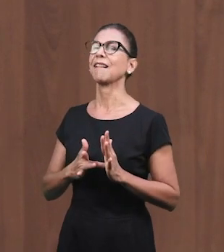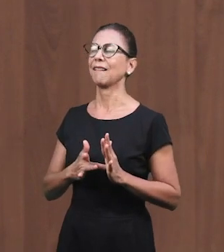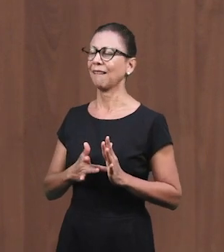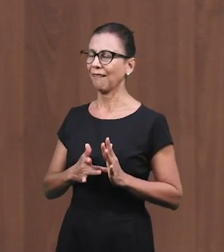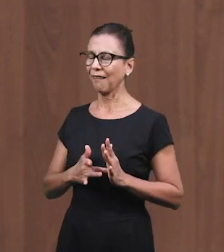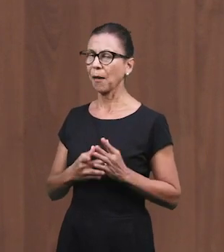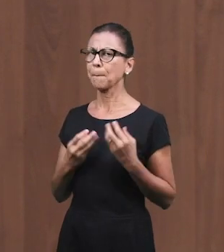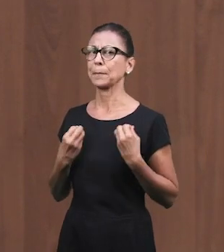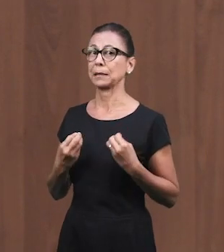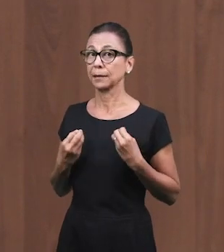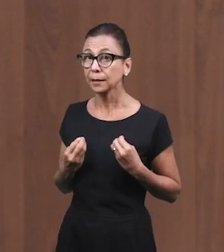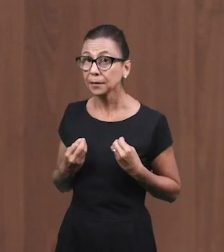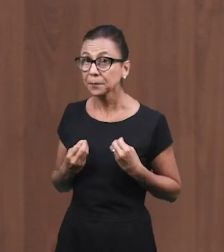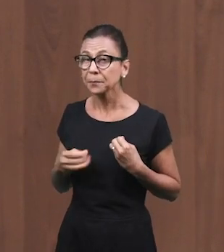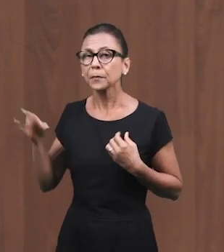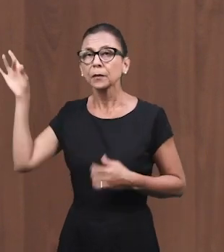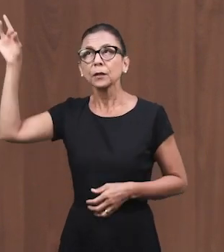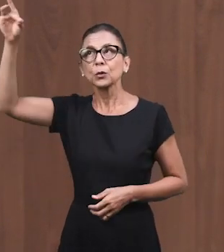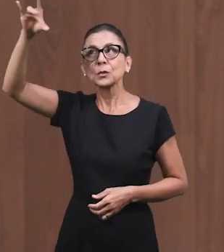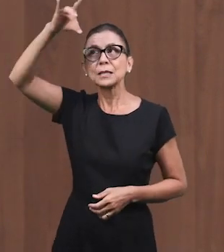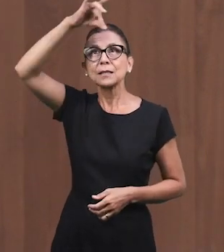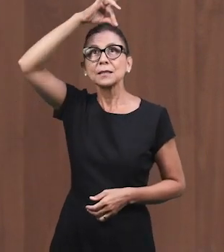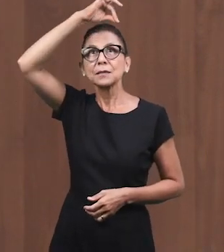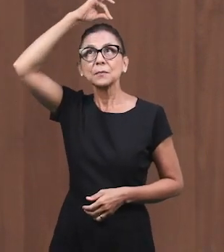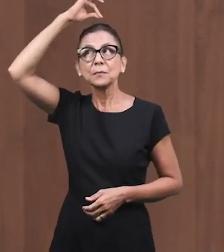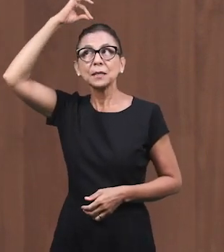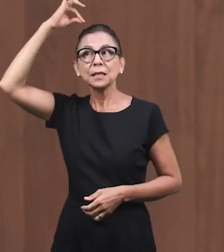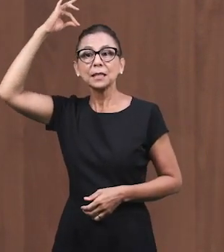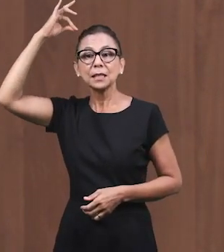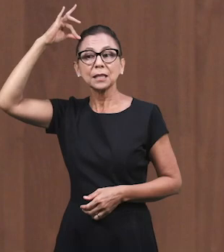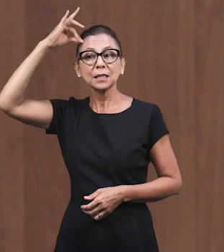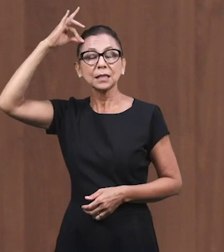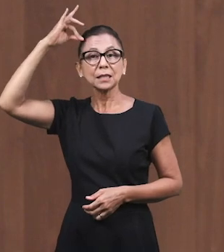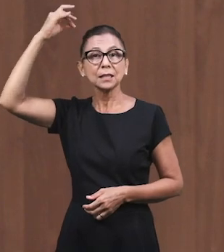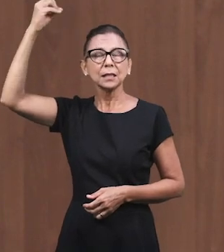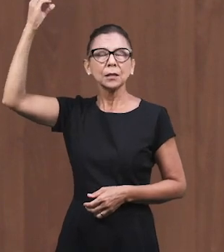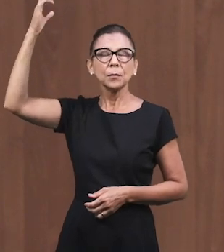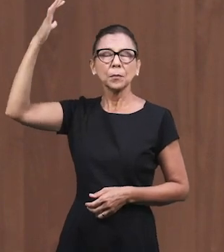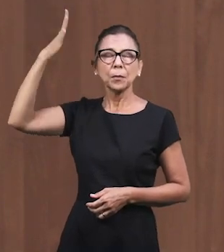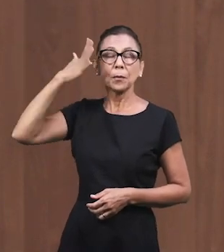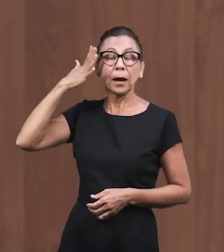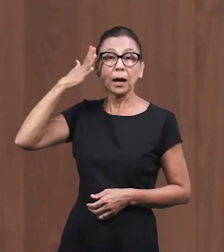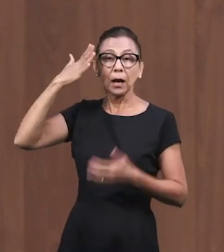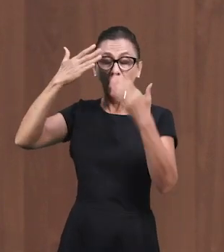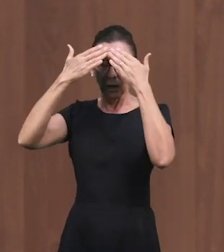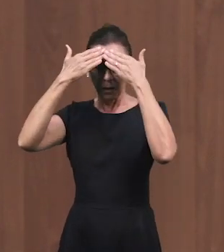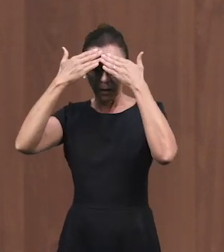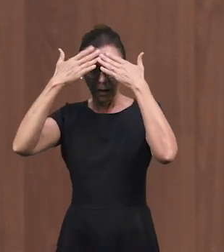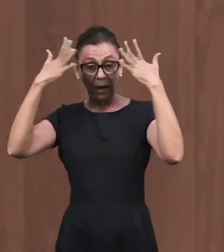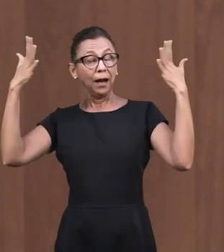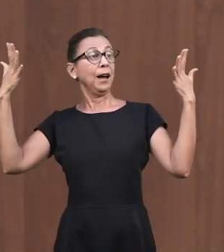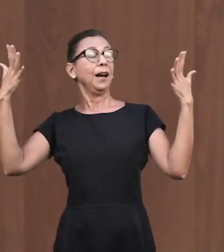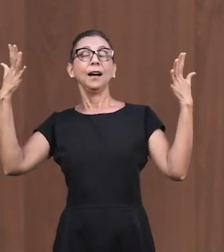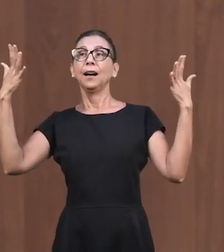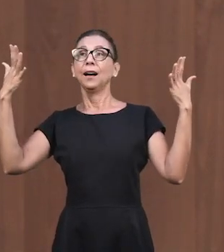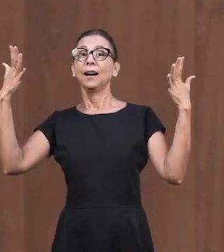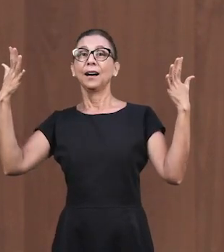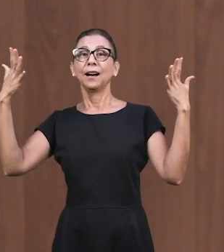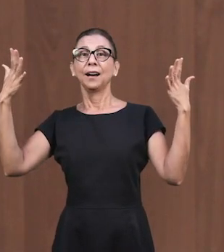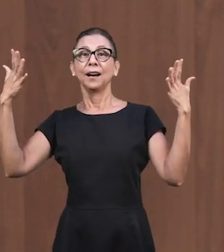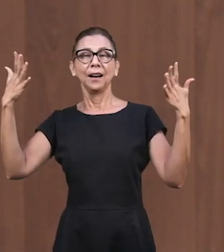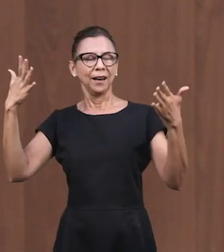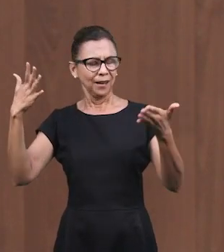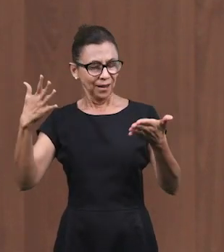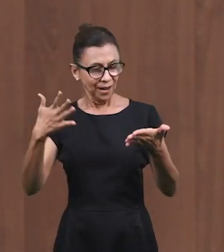Saint de Dieu révèle tous les secrets et les écailles de nos yeux